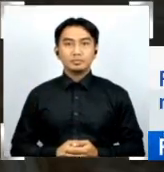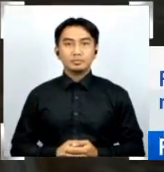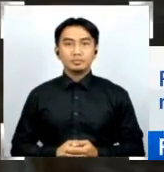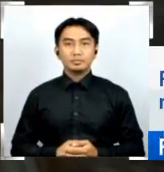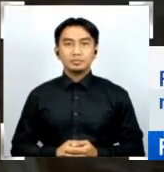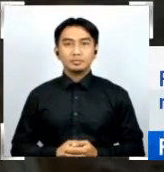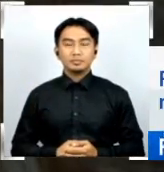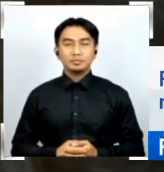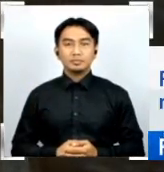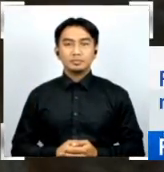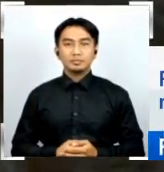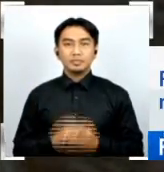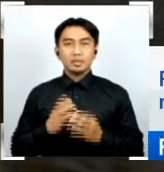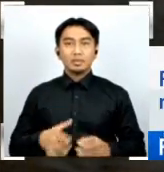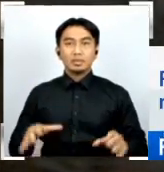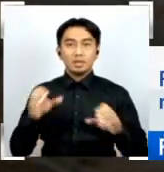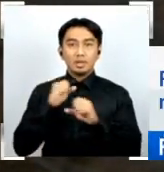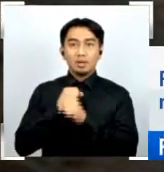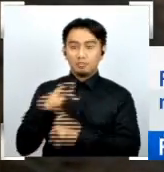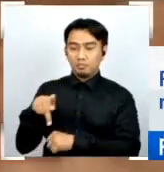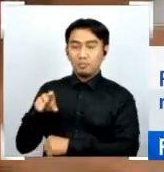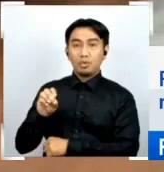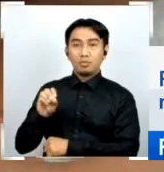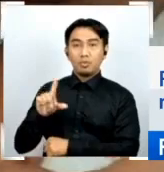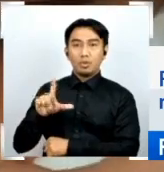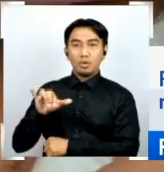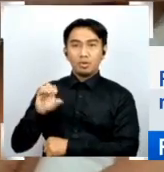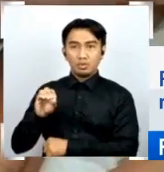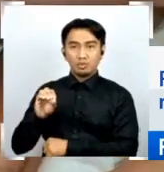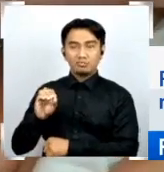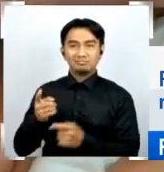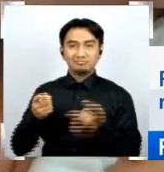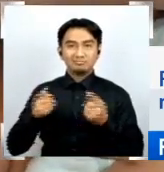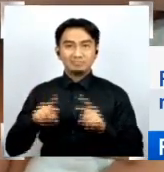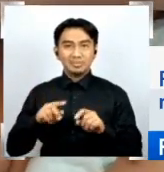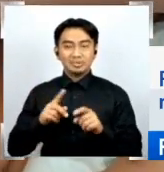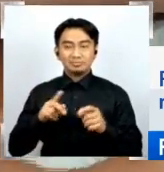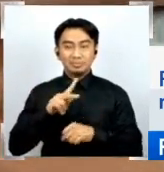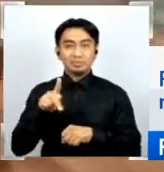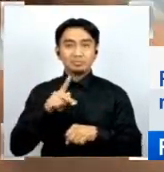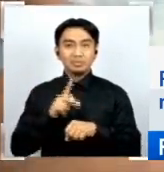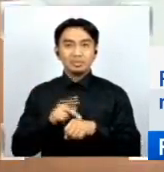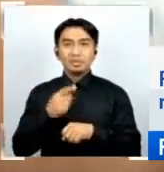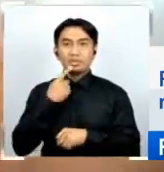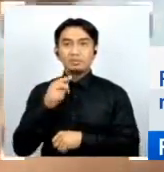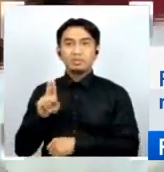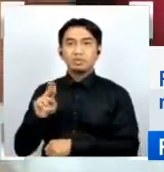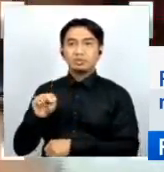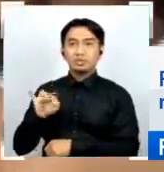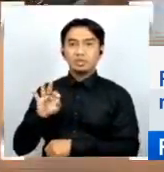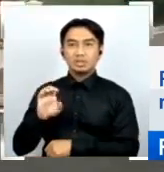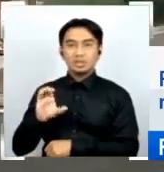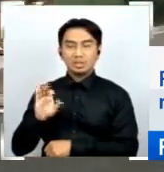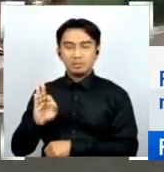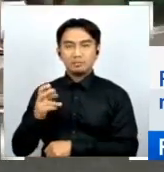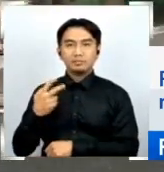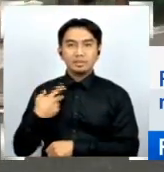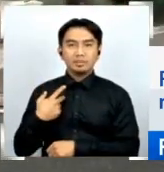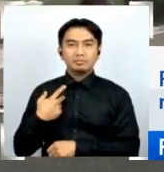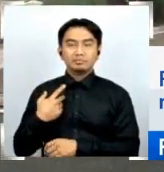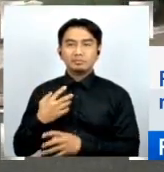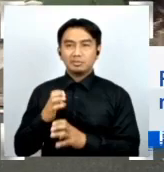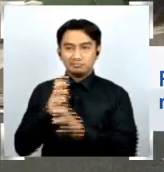Tapos na ang polio outbreak sa Pilipinas at sa World Health Organization at UNICEF dahil ito sa mas pinaigting na pagbabakuna